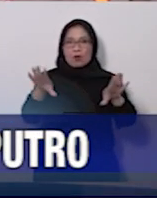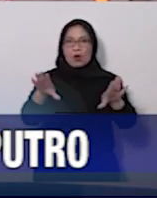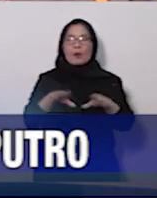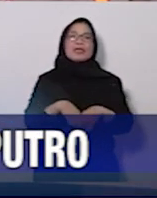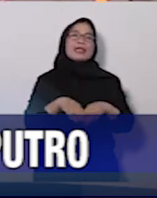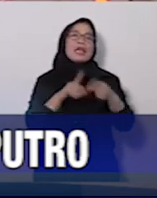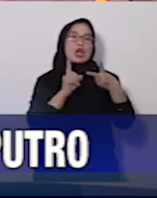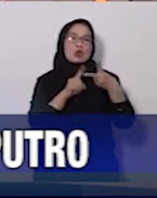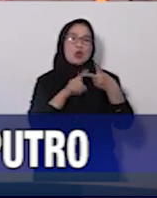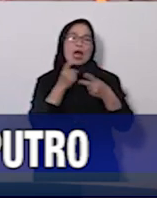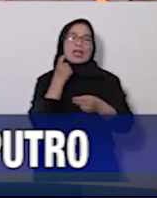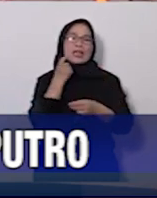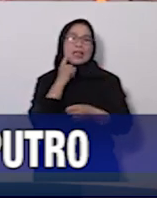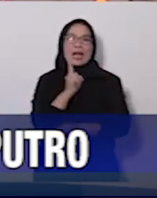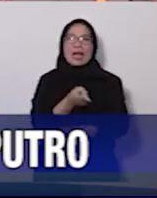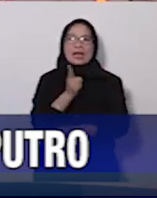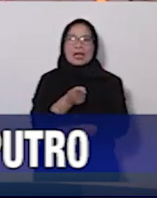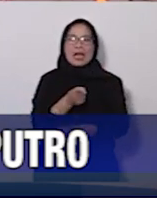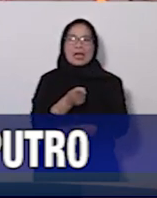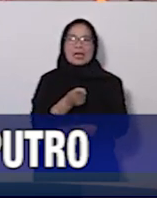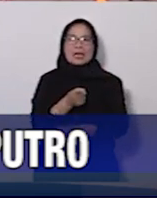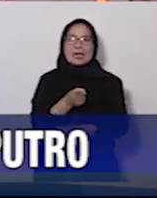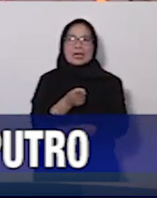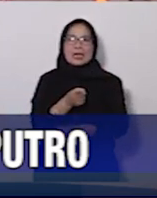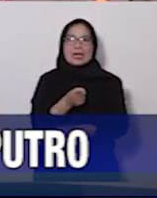terkait situasi Kamis